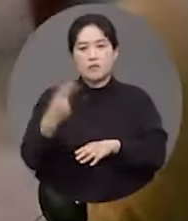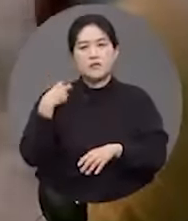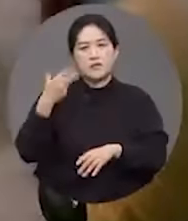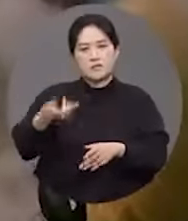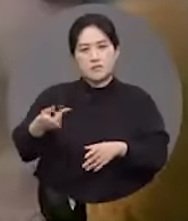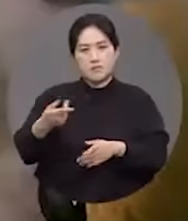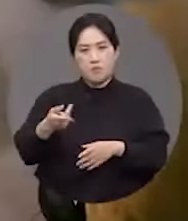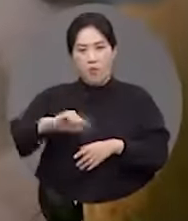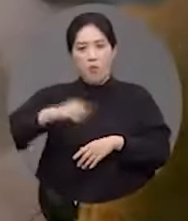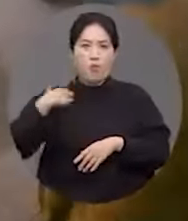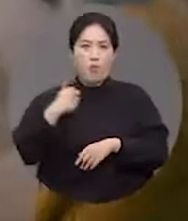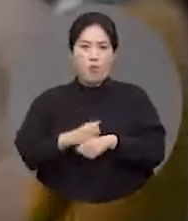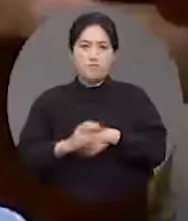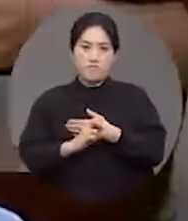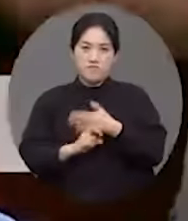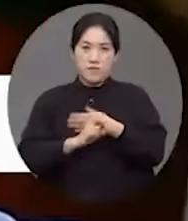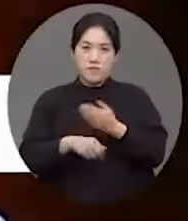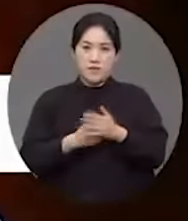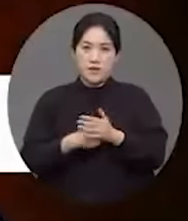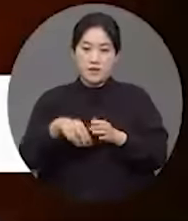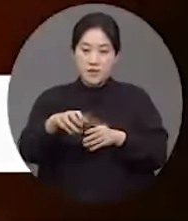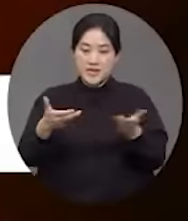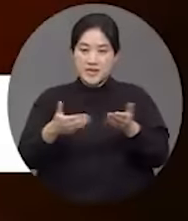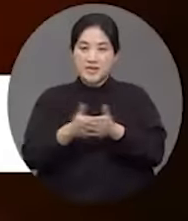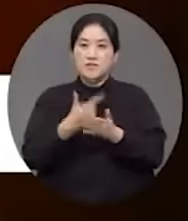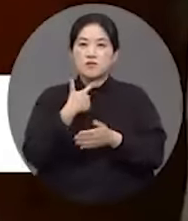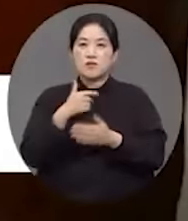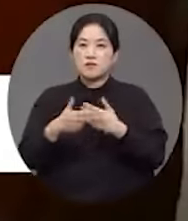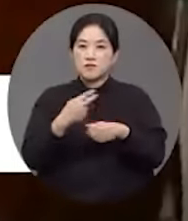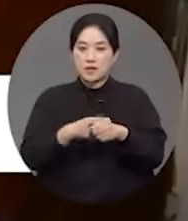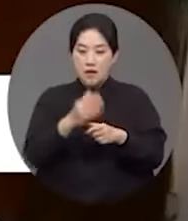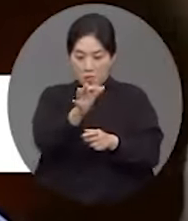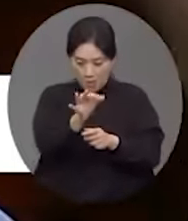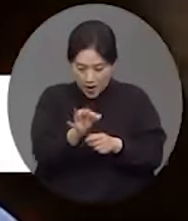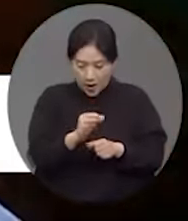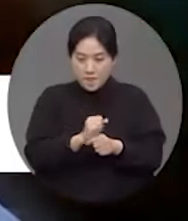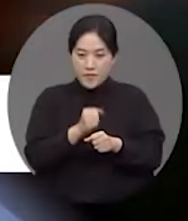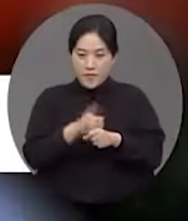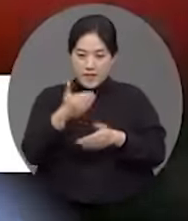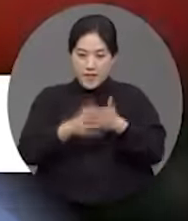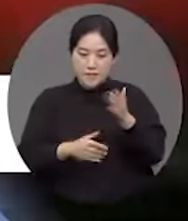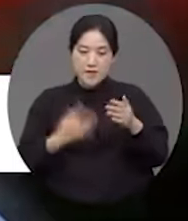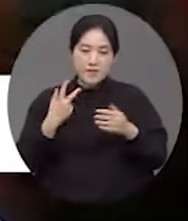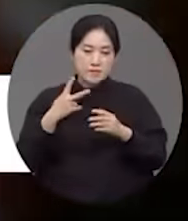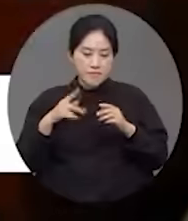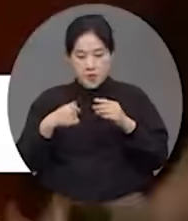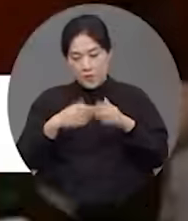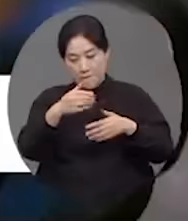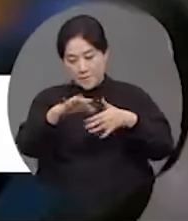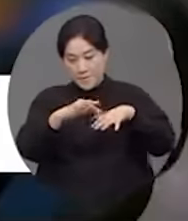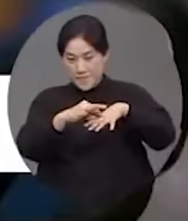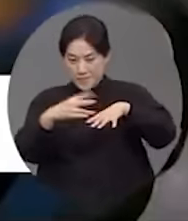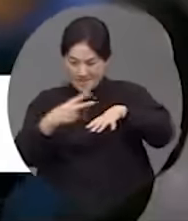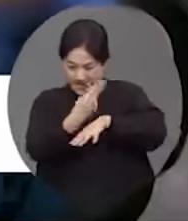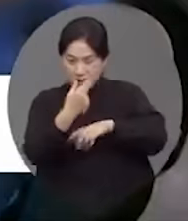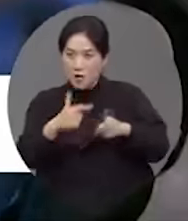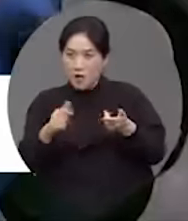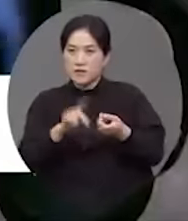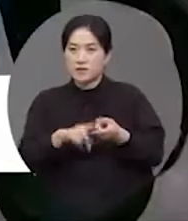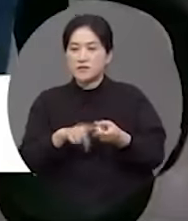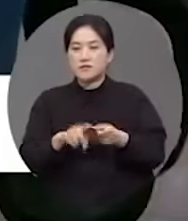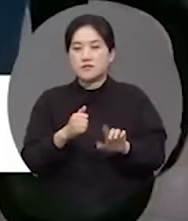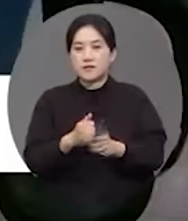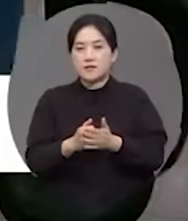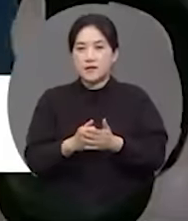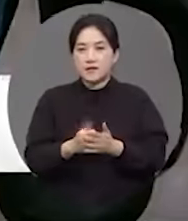수술입니다. 이 병원에서 일했던 의사는 봉합은 물론 남은 피부를 잘라내는 절제 등 마무리 수술을 간호사에게 맡기는